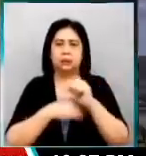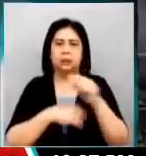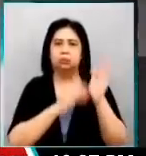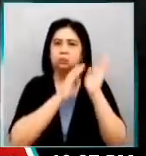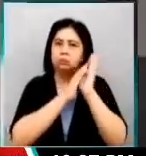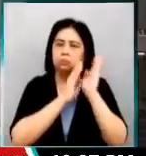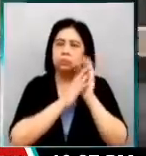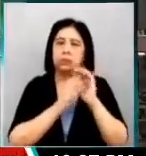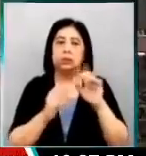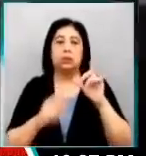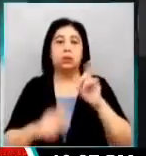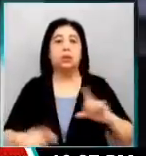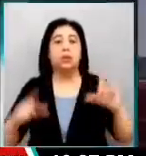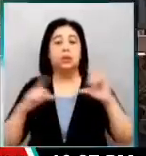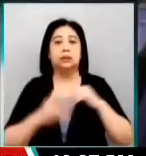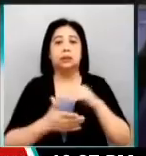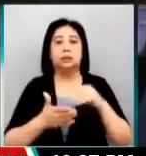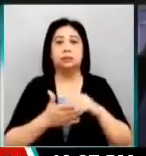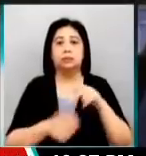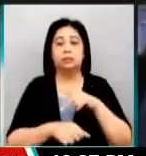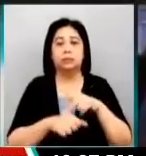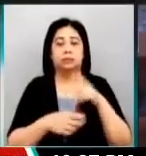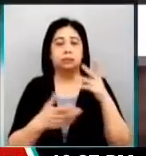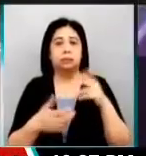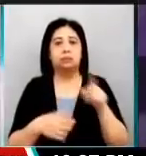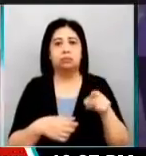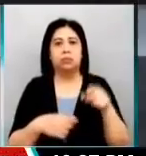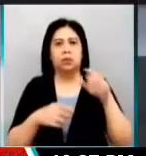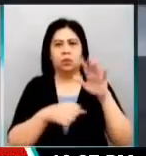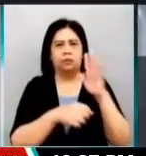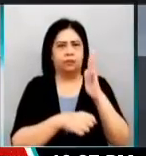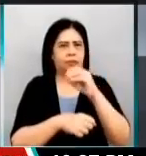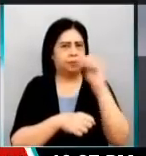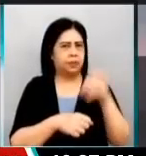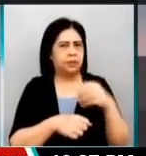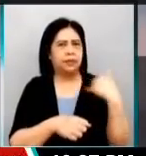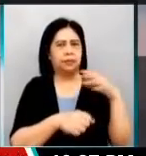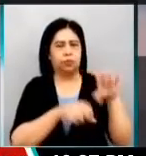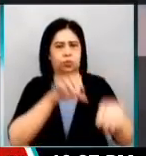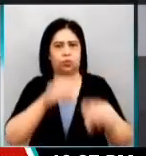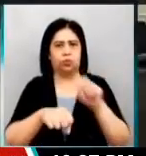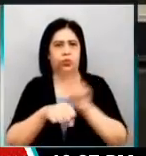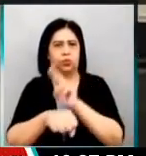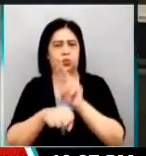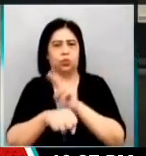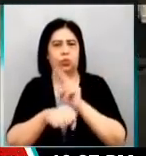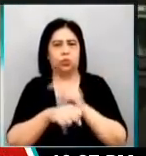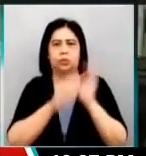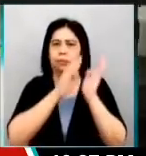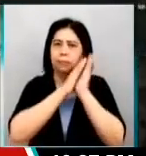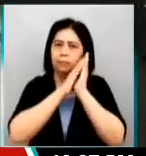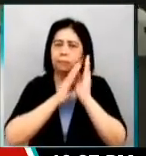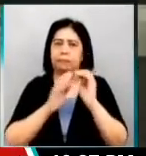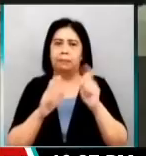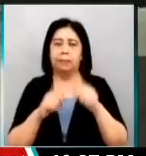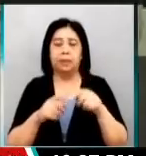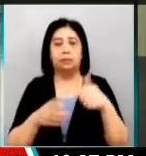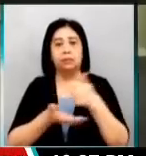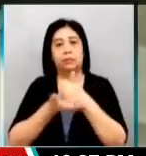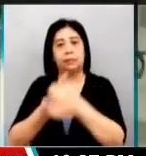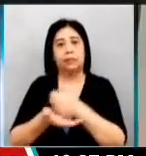of the Philippines, mahigit 50% ng okupado ang COVID beds. Pinalatag na raw ng DOH sa kanila ang plano sakaling